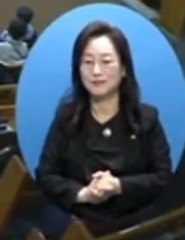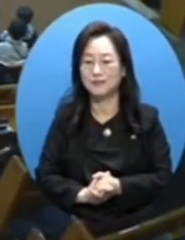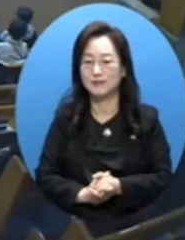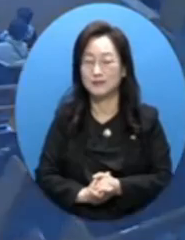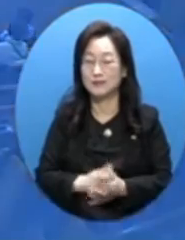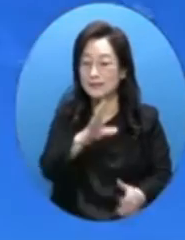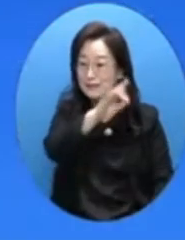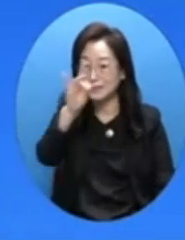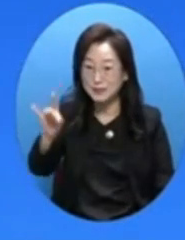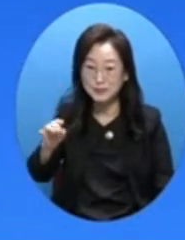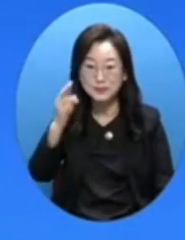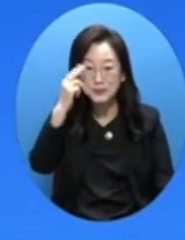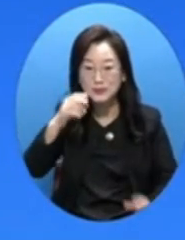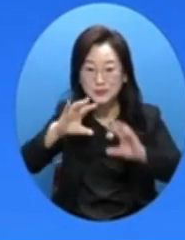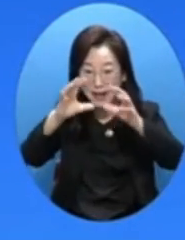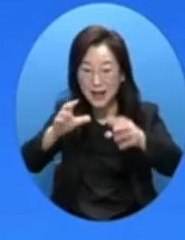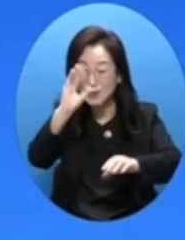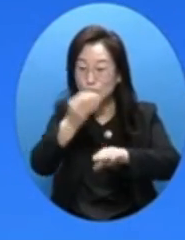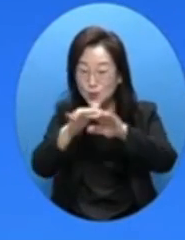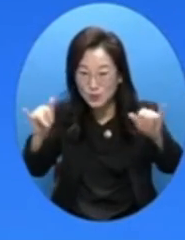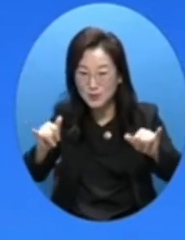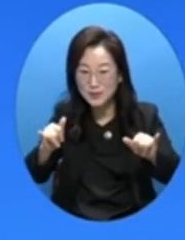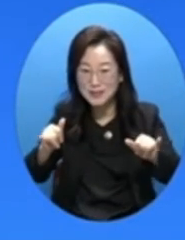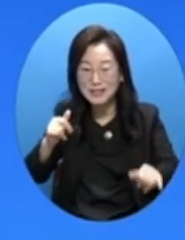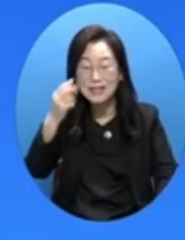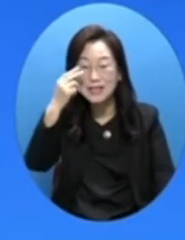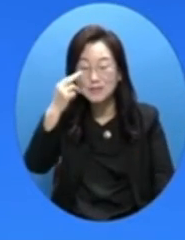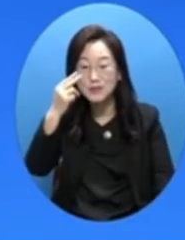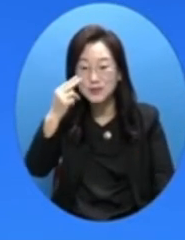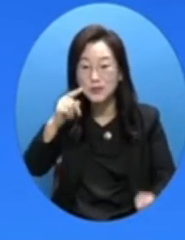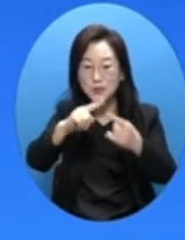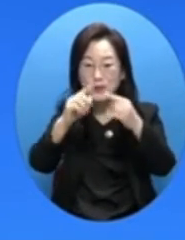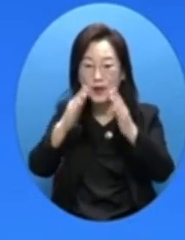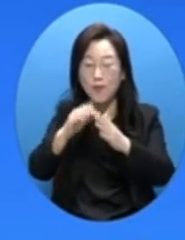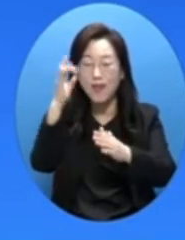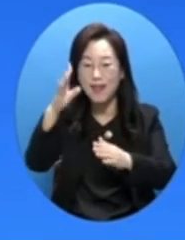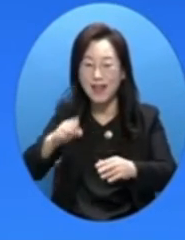가끔 미국에서 성도들이 이렇게 미국